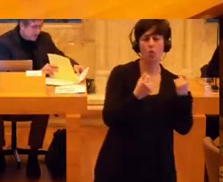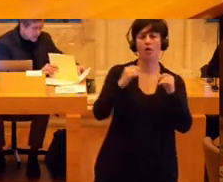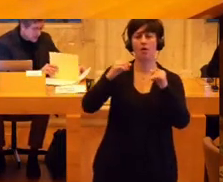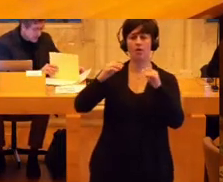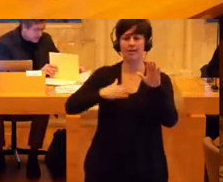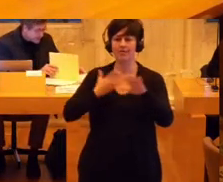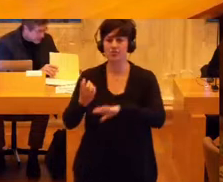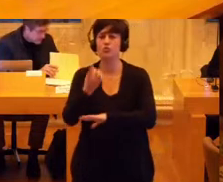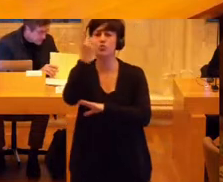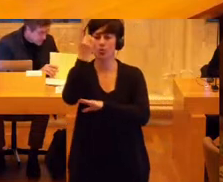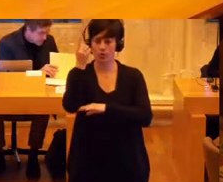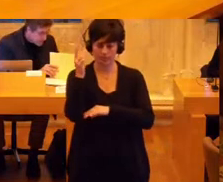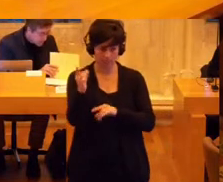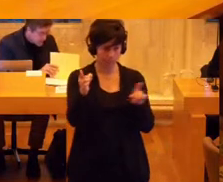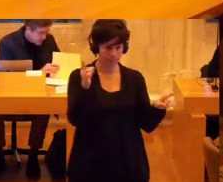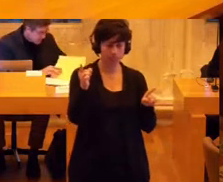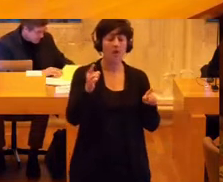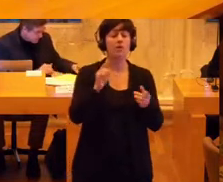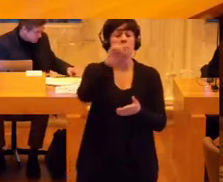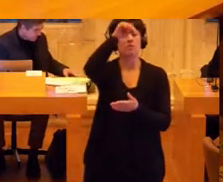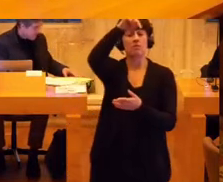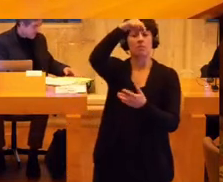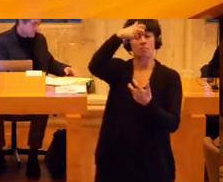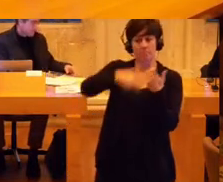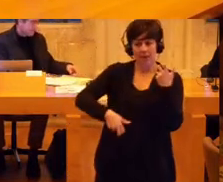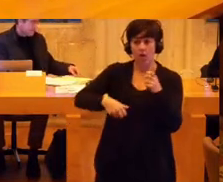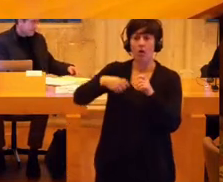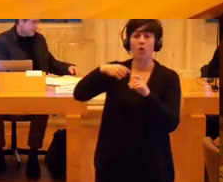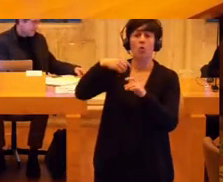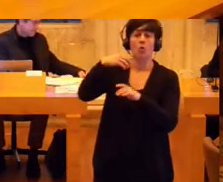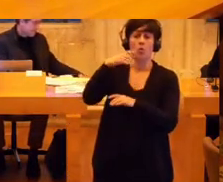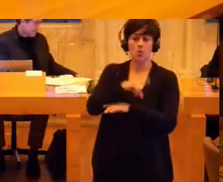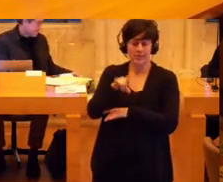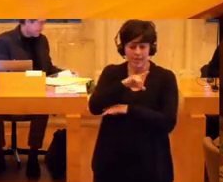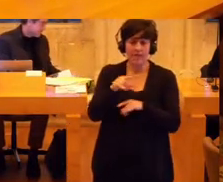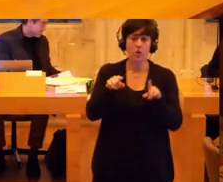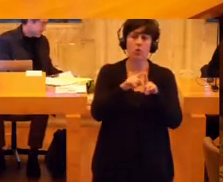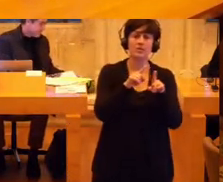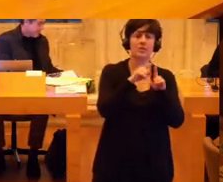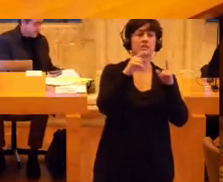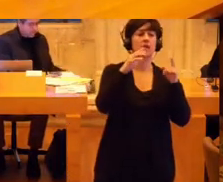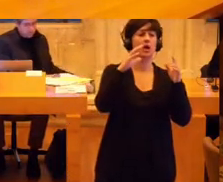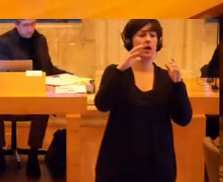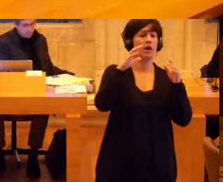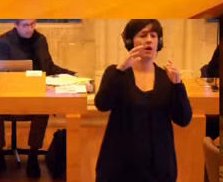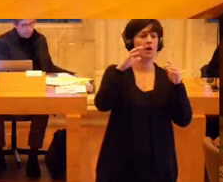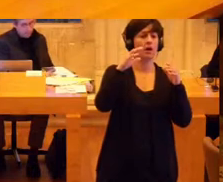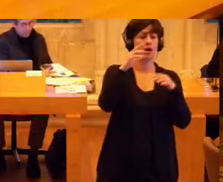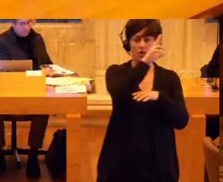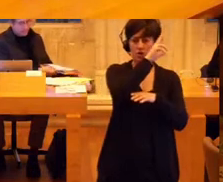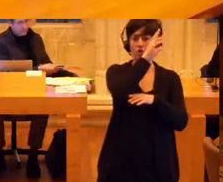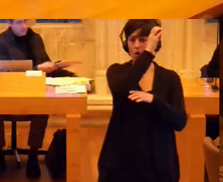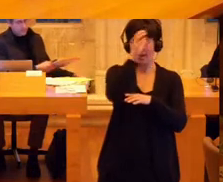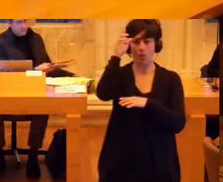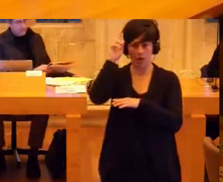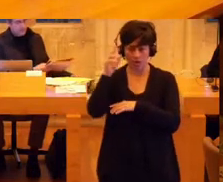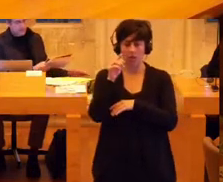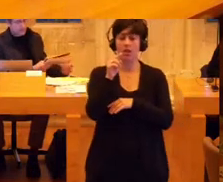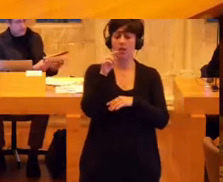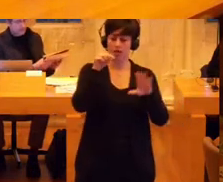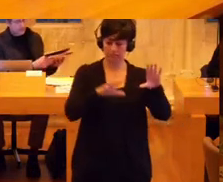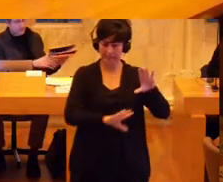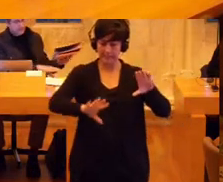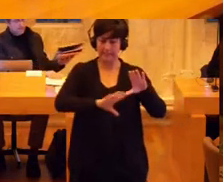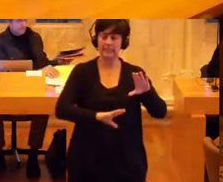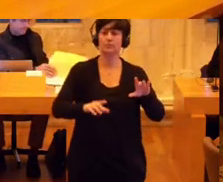Dieu. Il y en aura un autre à la Pierreusée, un autre à Cormel-le-Royal, car il y a 9 communes de la CU qui sont associées au festival,